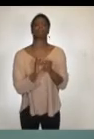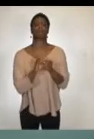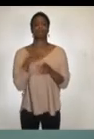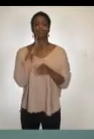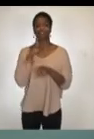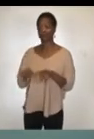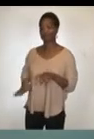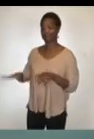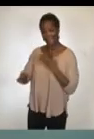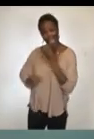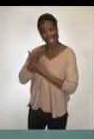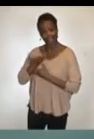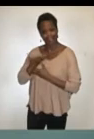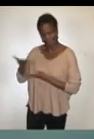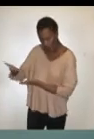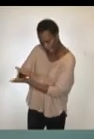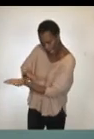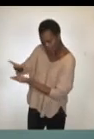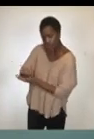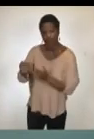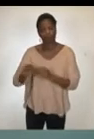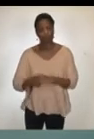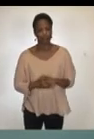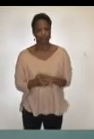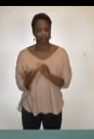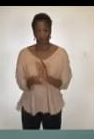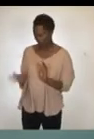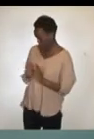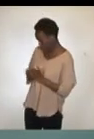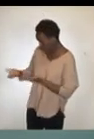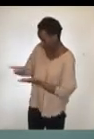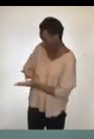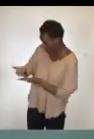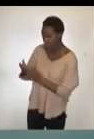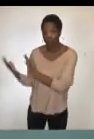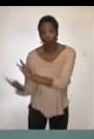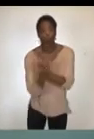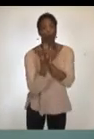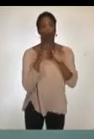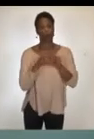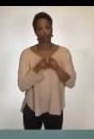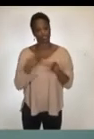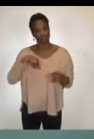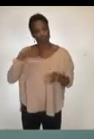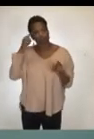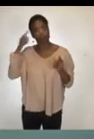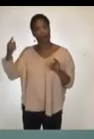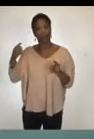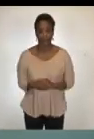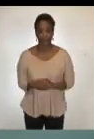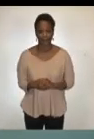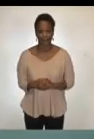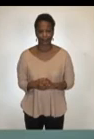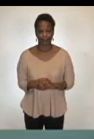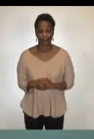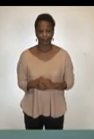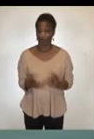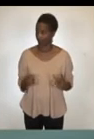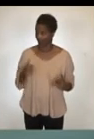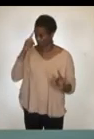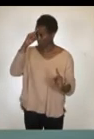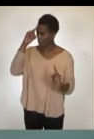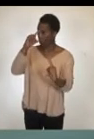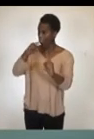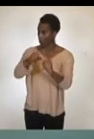de discuter entre eux, ça les a fait se rencontrer. Nous, on croit beaucoup à l'interconnaissance. Notre objectif, c'est la